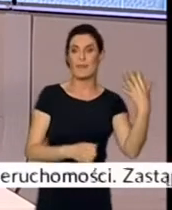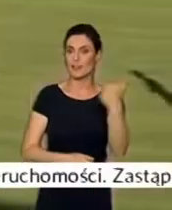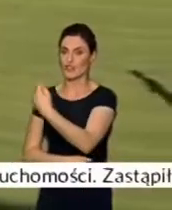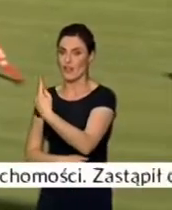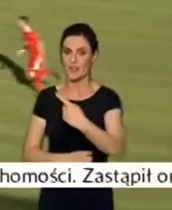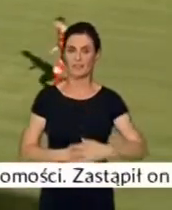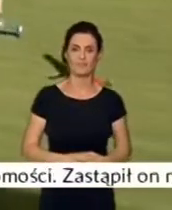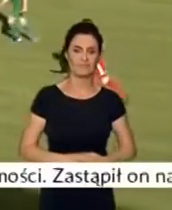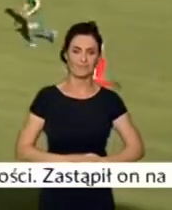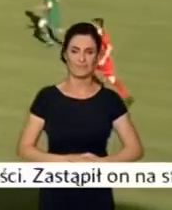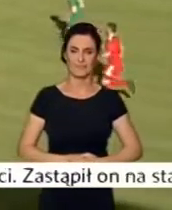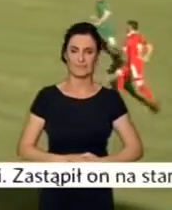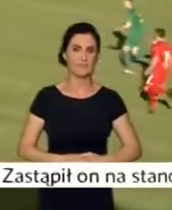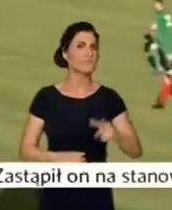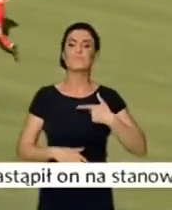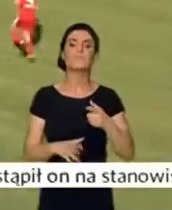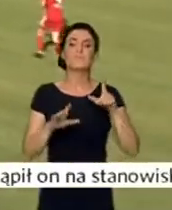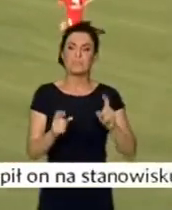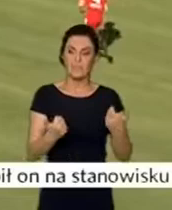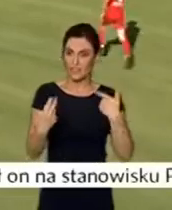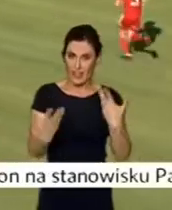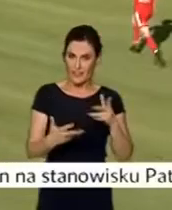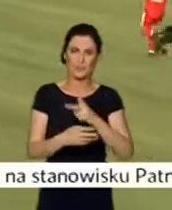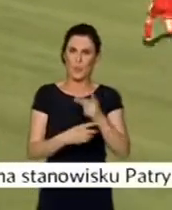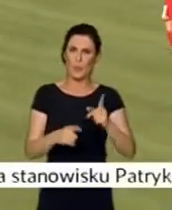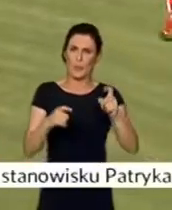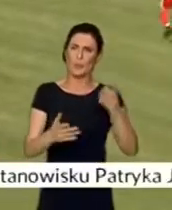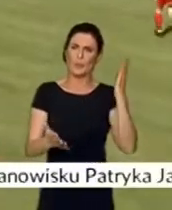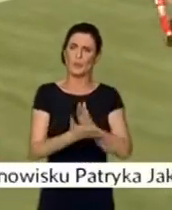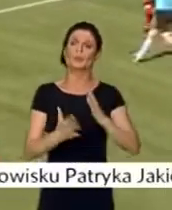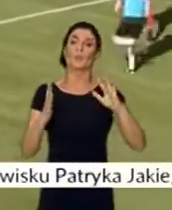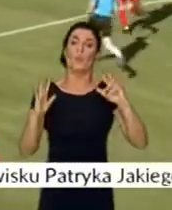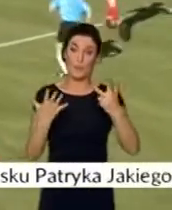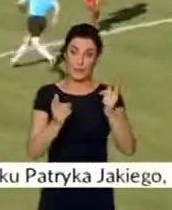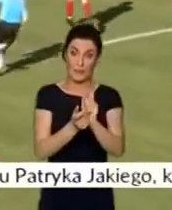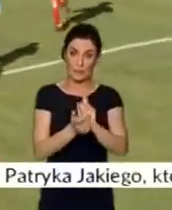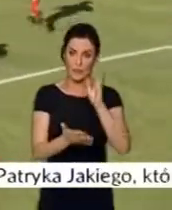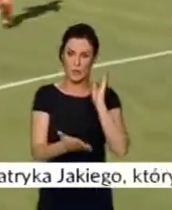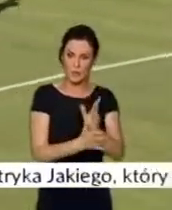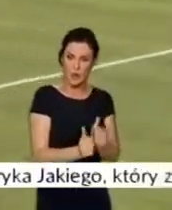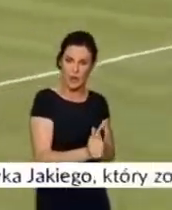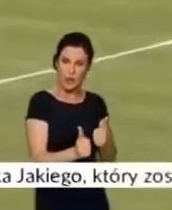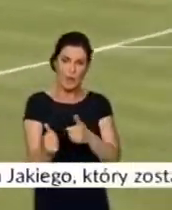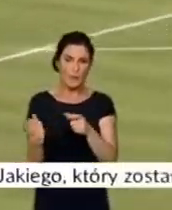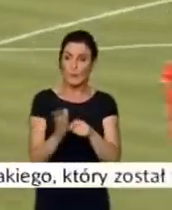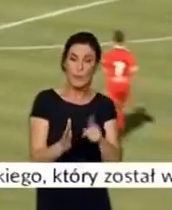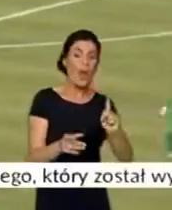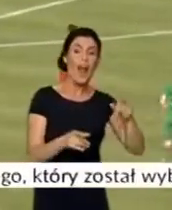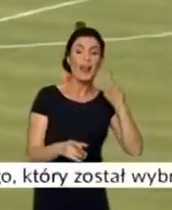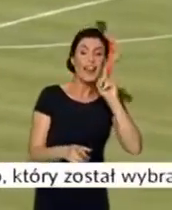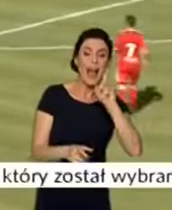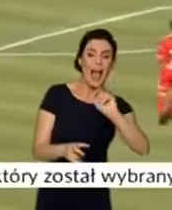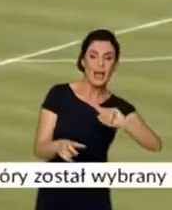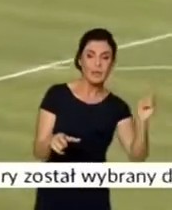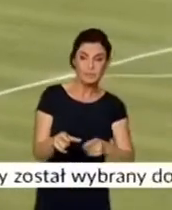5-1. Spotkanie zaczęło się pomyślnie dla gospodarzy, którzy już w 8 minucie wyszli na prowadzenie. Kamil Tlaga uderzył nieczysto, ale